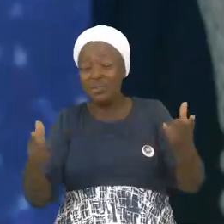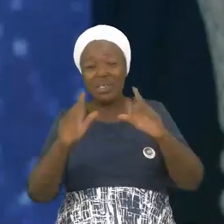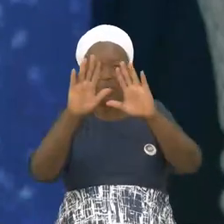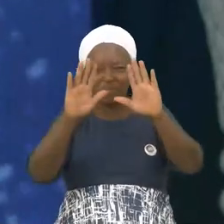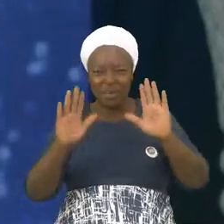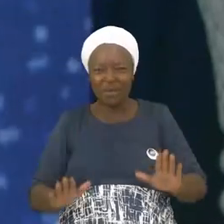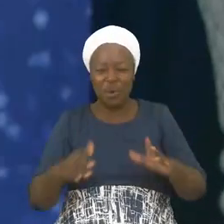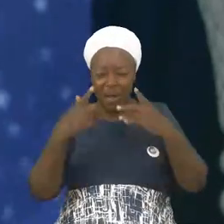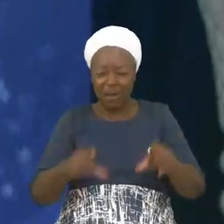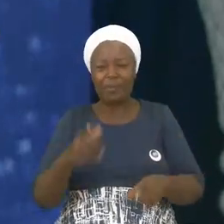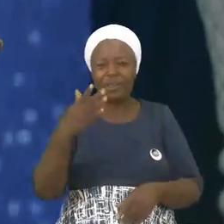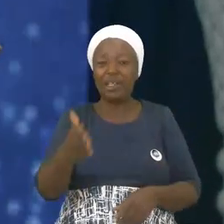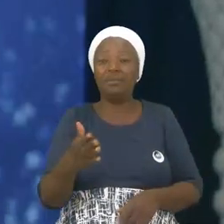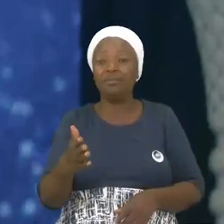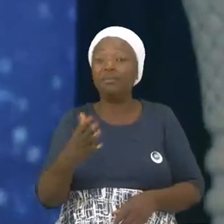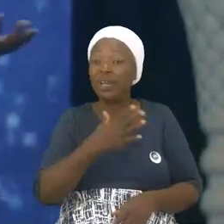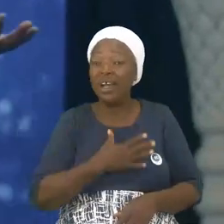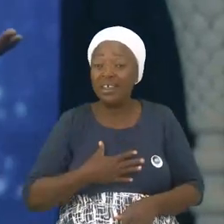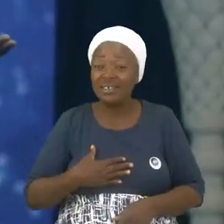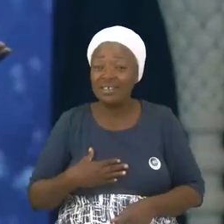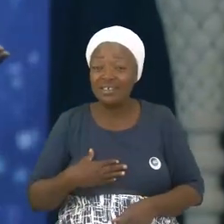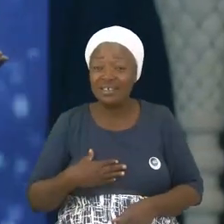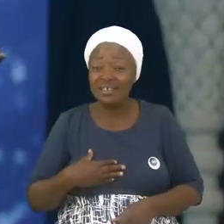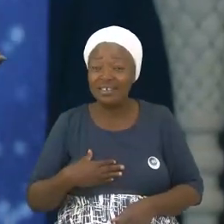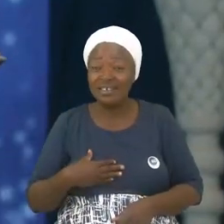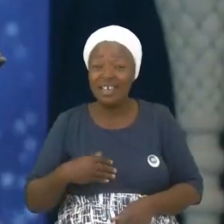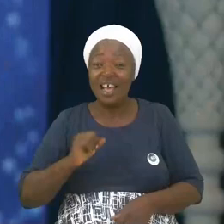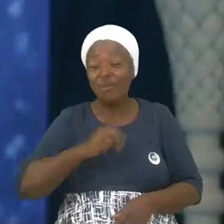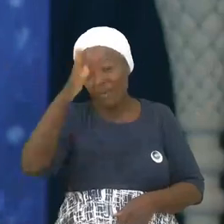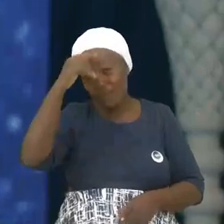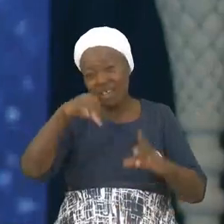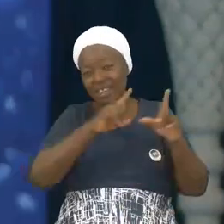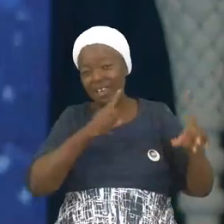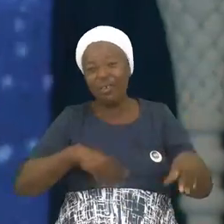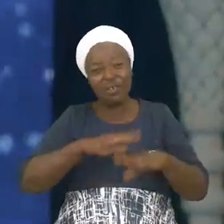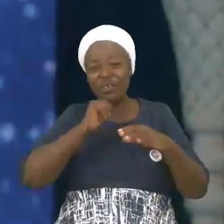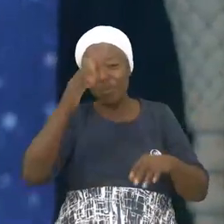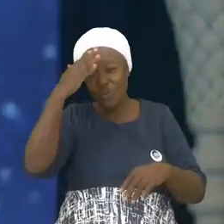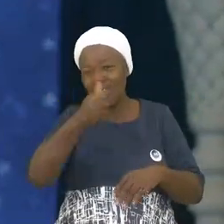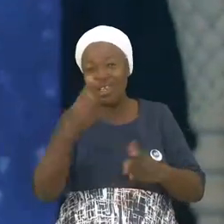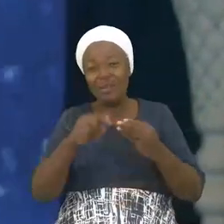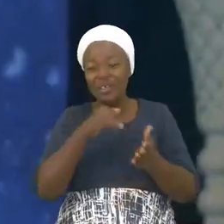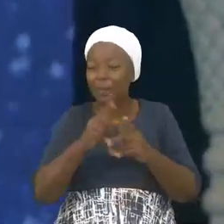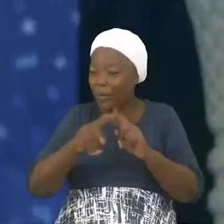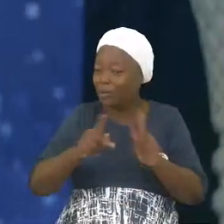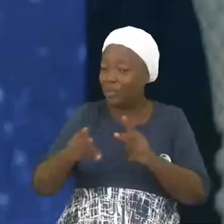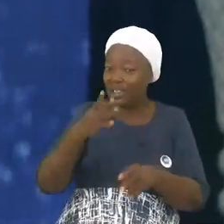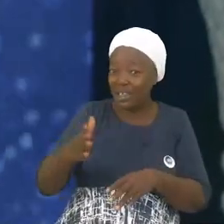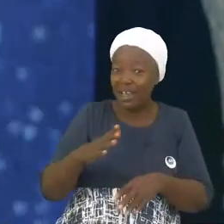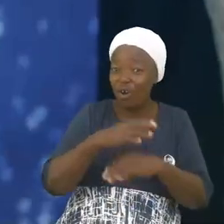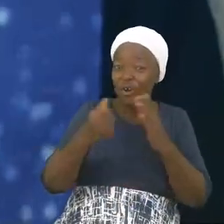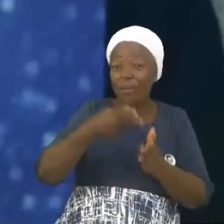Et vraiment, de grands miracles ont eu lieu ce jour-là. Je ne savais même pas